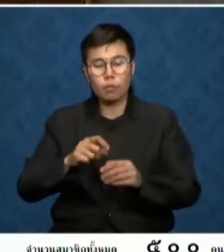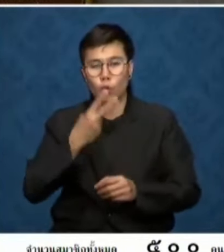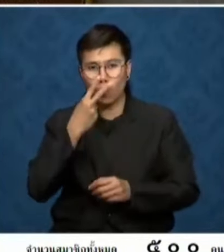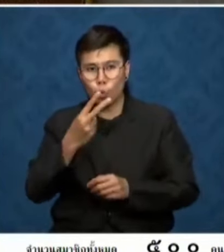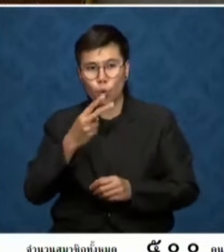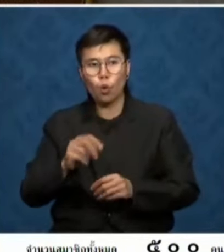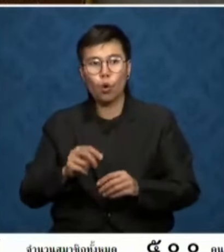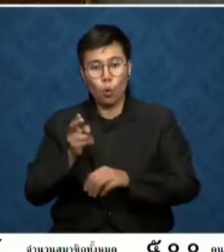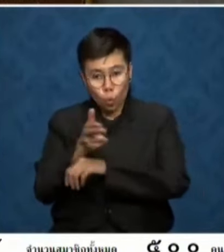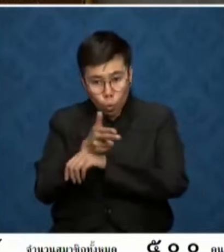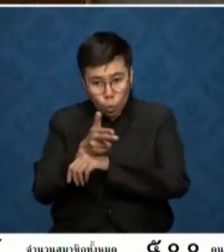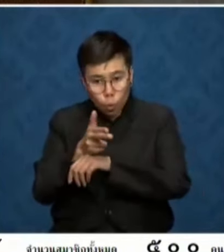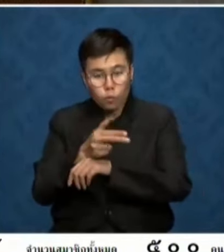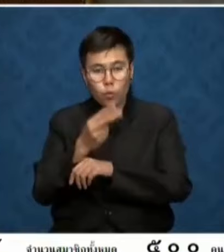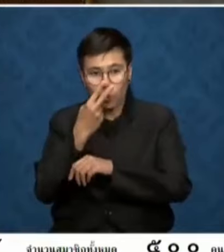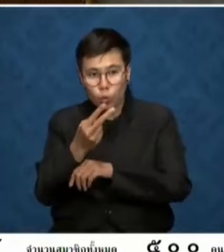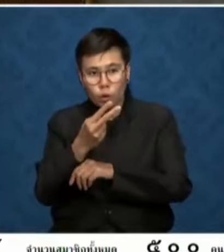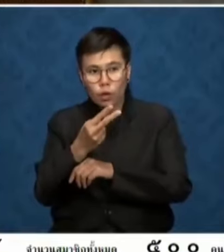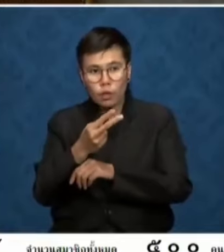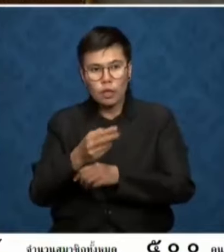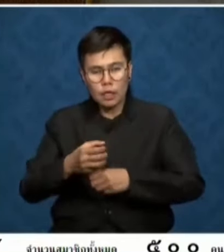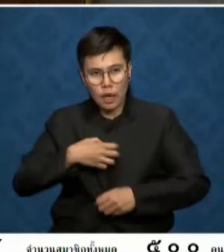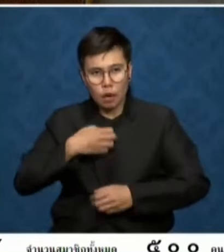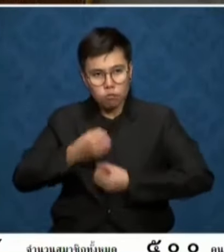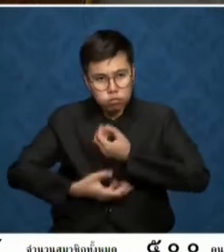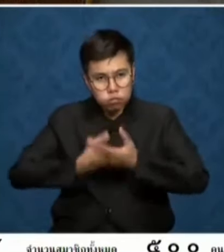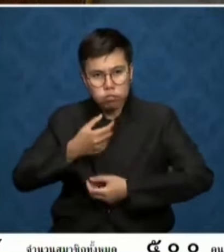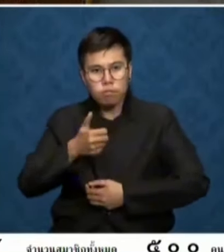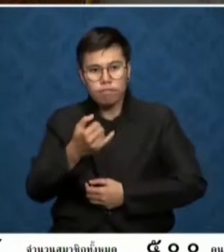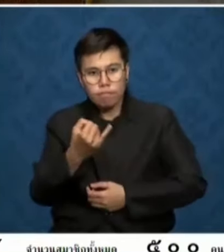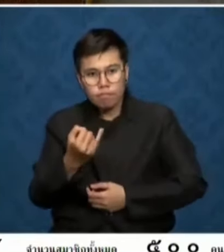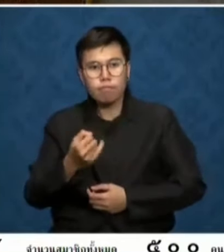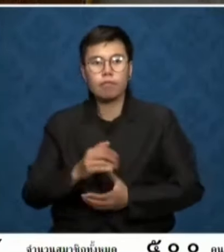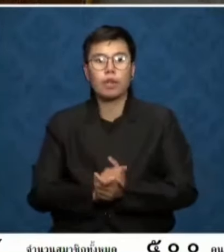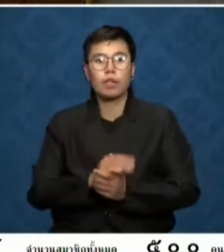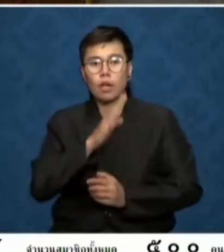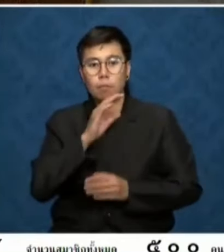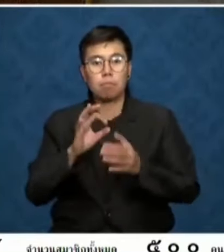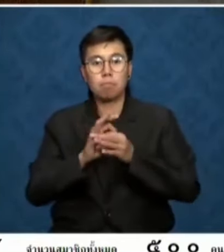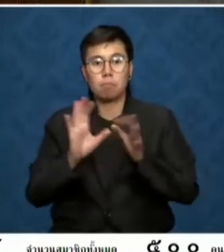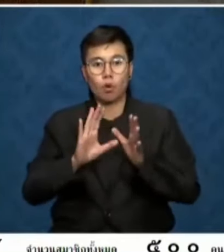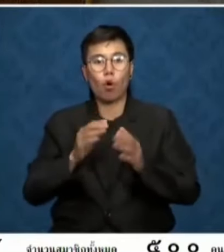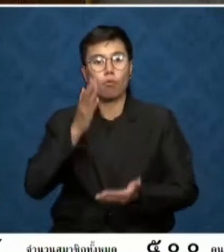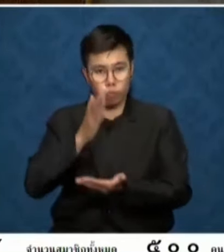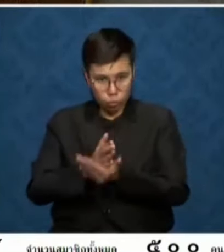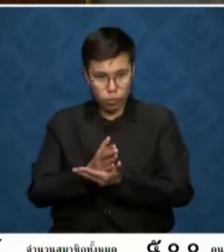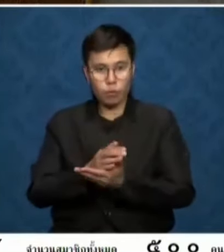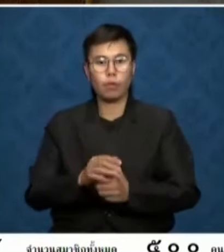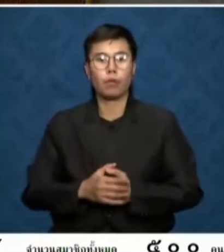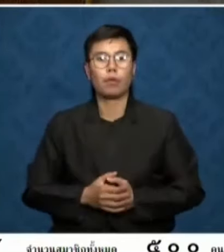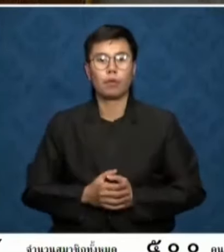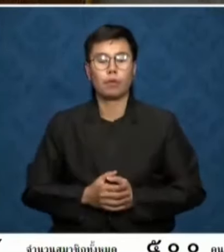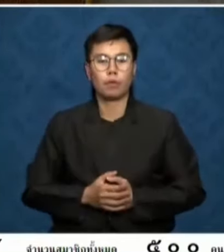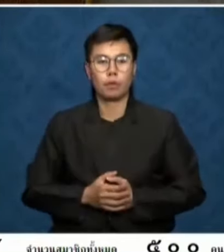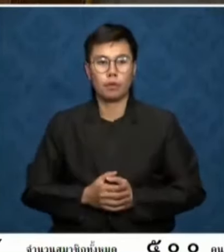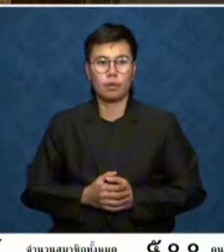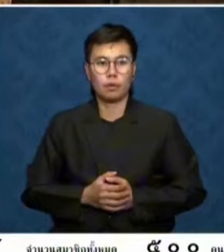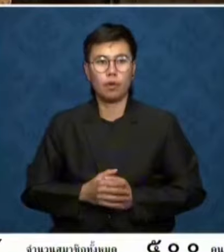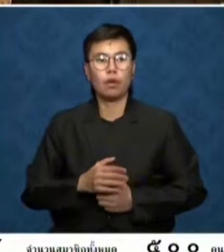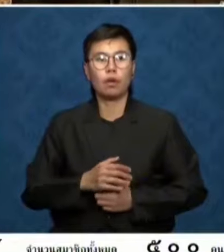ากษ์วิจารณ์ในงบประมาณส่วนไหนนะครับถ้าไม่เกี่ยวข้องก็ขอให้ยุติด้วยนะครับ ครับท่านประธาน